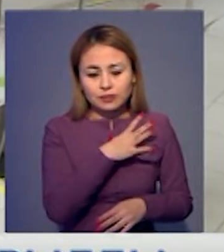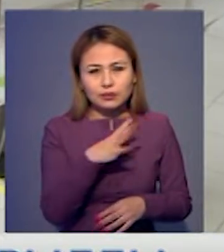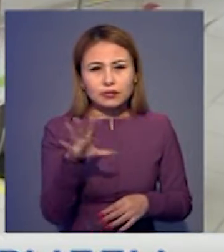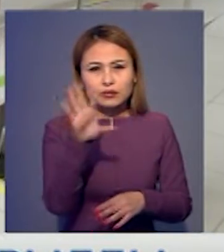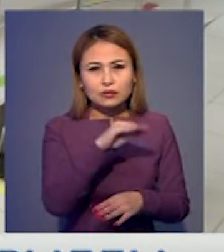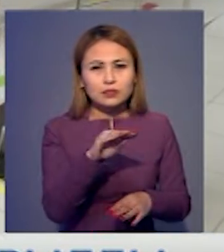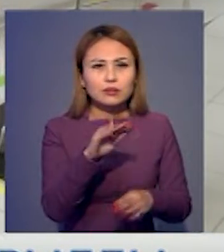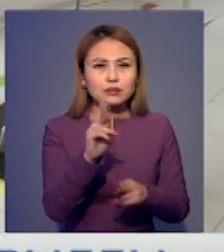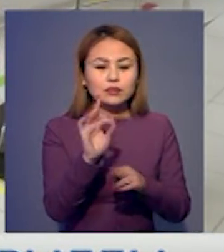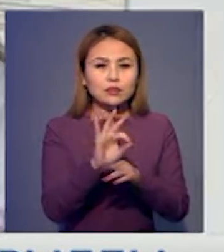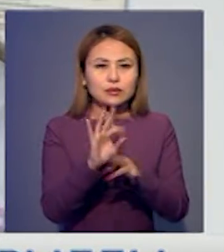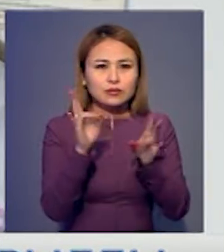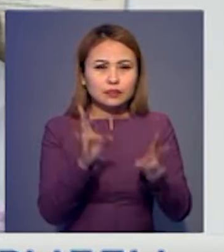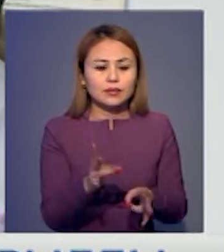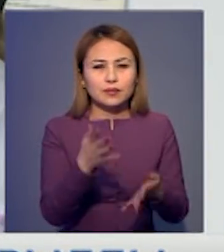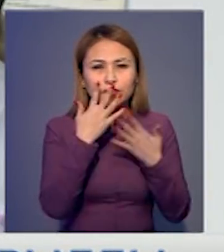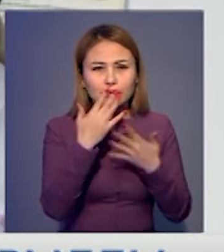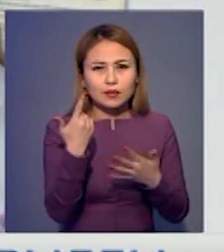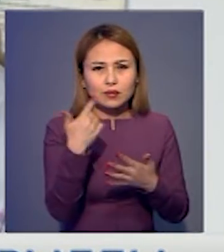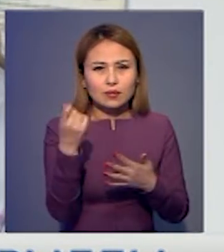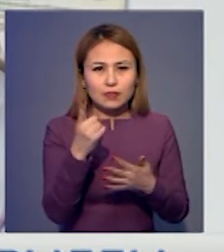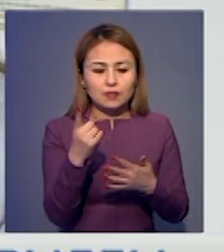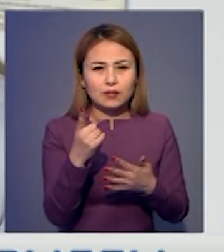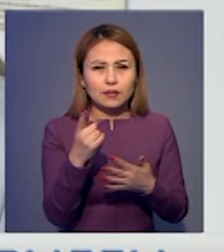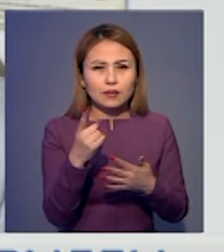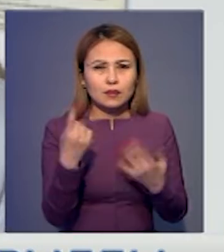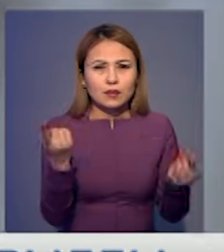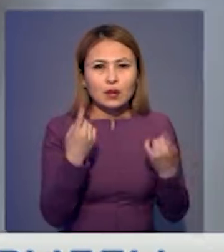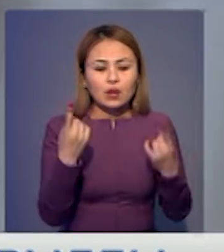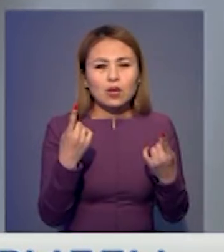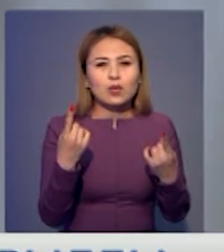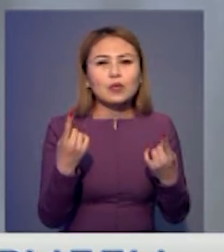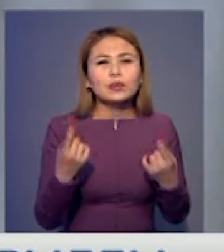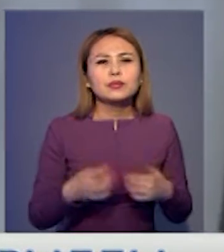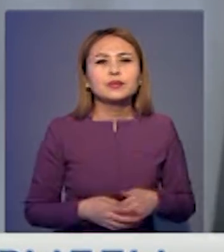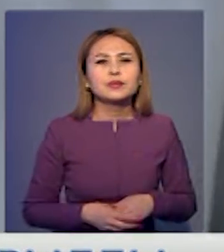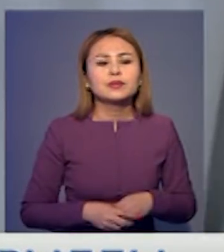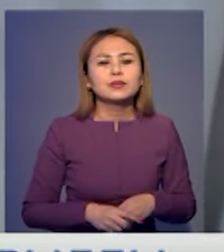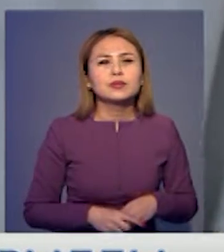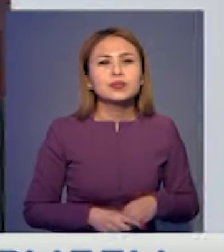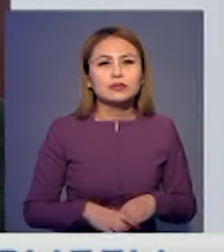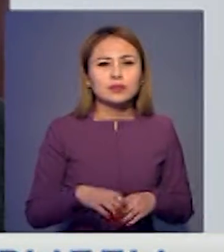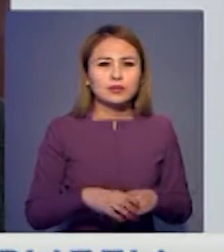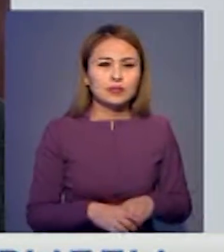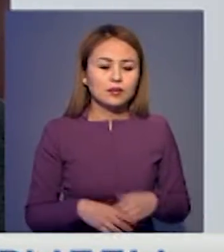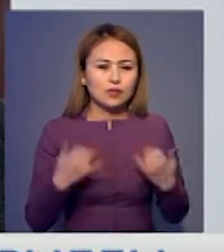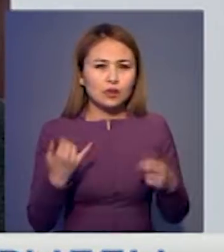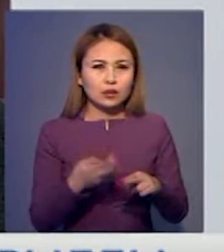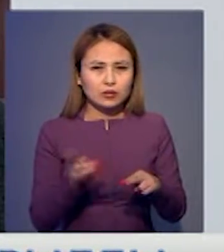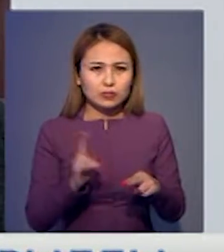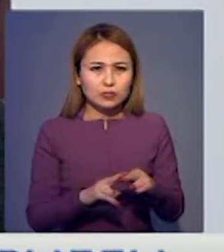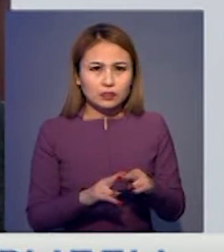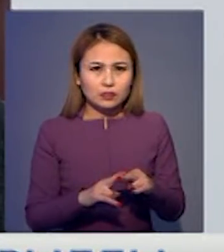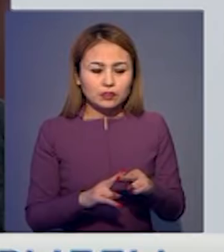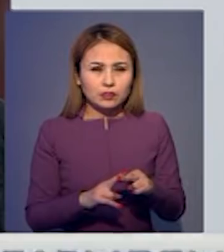бәріне табиғи газбен уланудың жеңіл дәрежесі деген диагноз қойылды. Санитарлық нормаларға